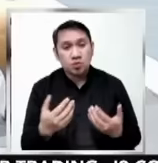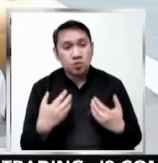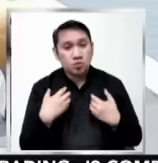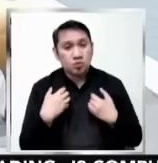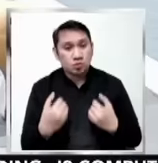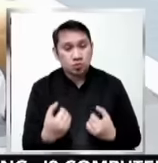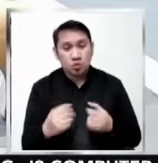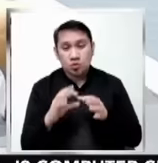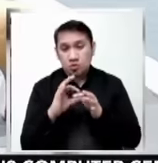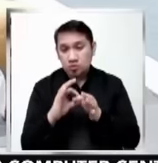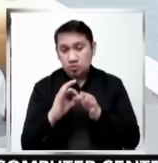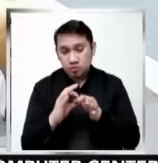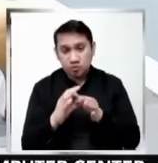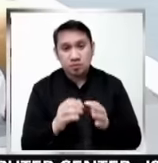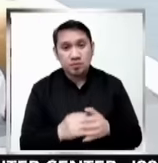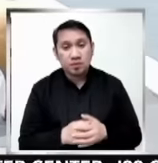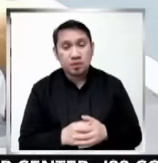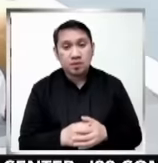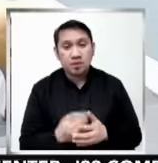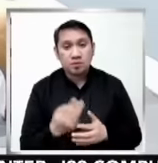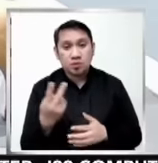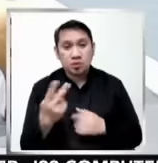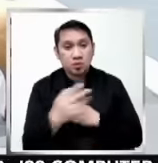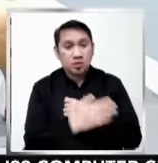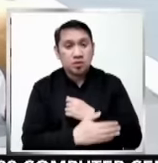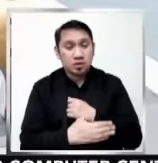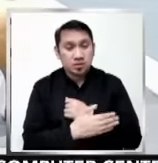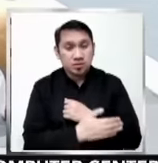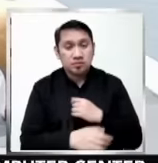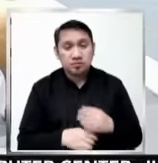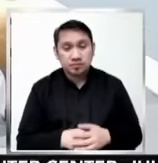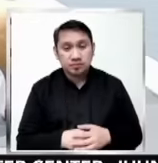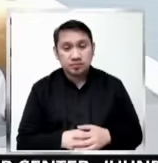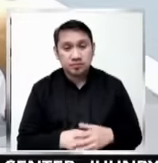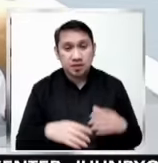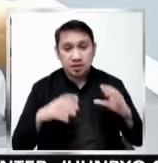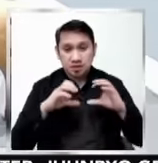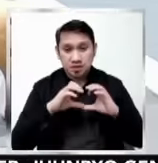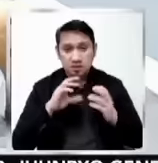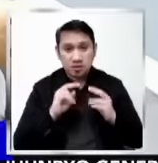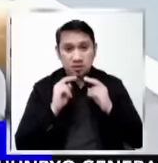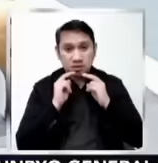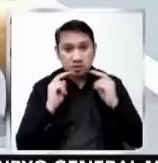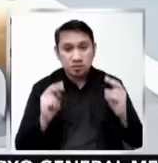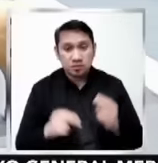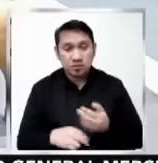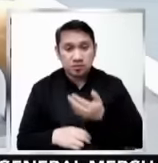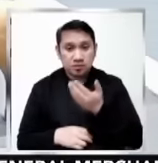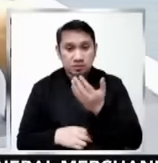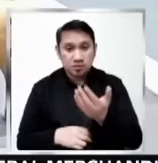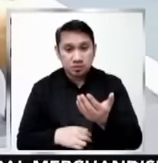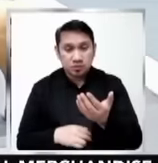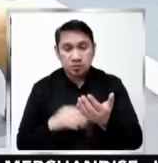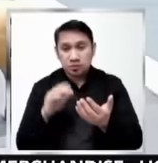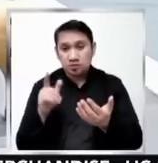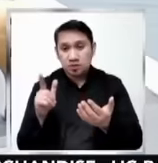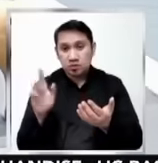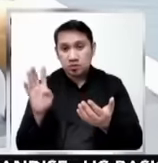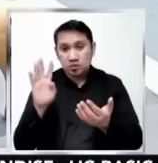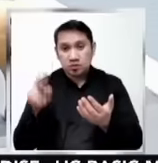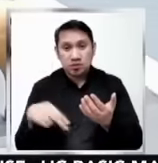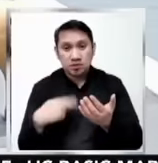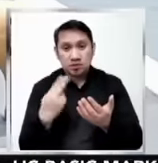ugnayan sa pagitan ng dalawang bansa. Para sa GMA Integrated News, Cedric Castillo nakatutok, 24